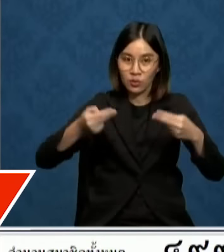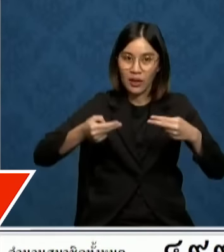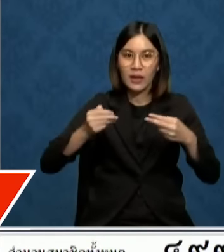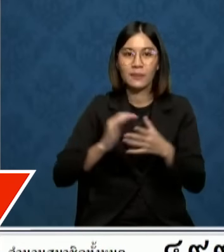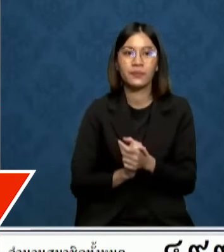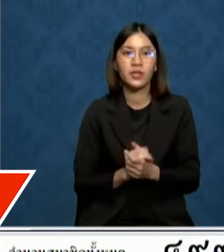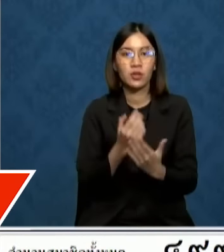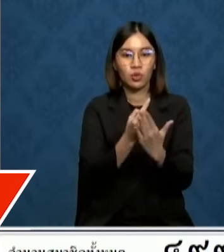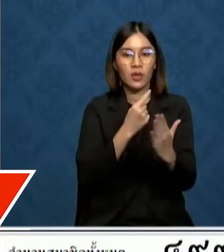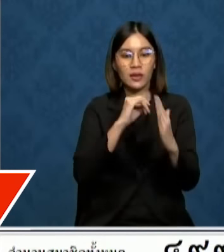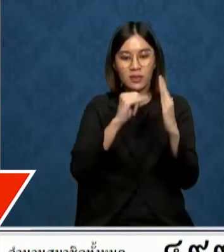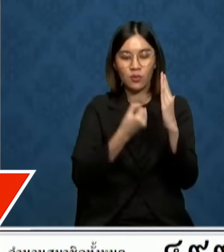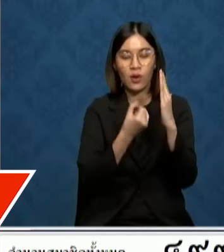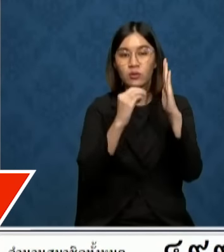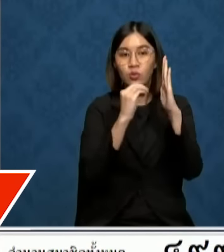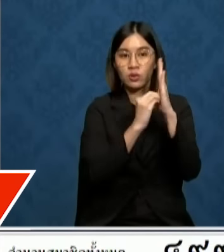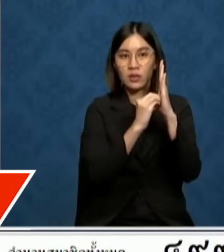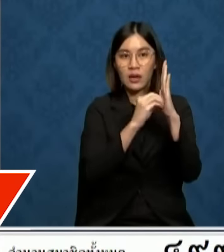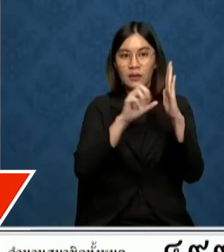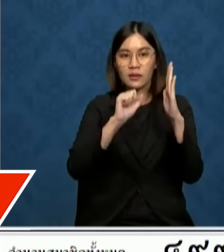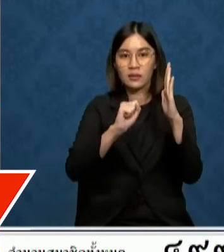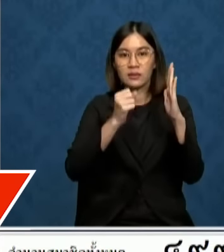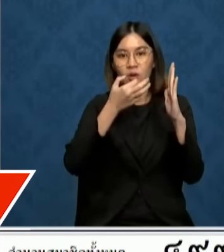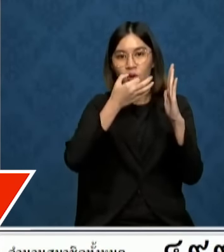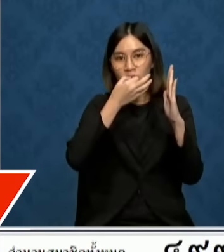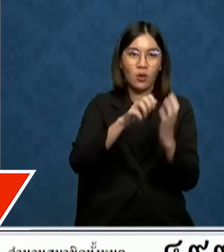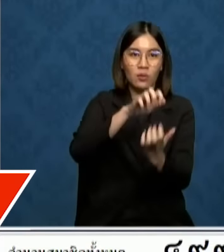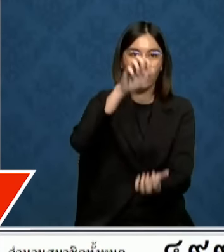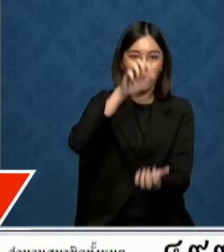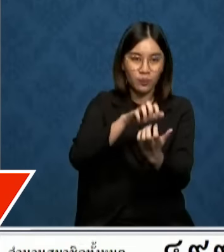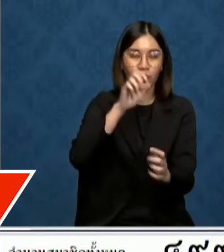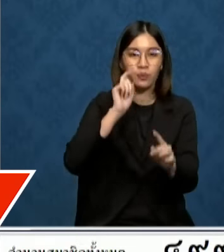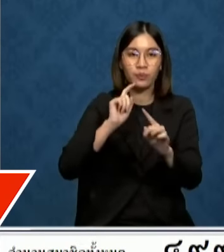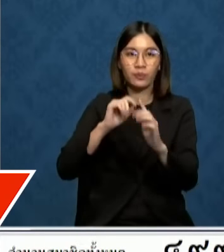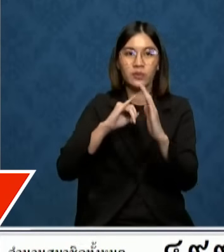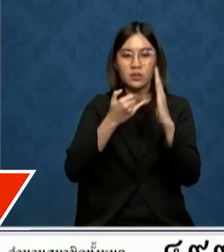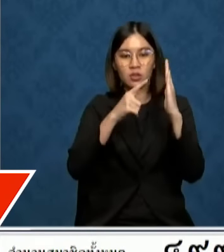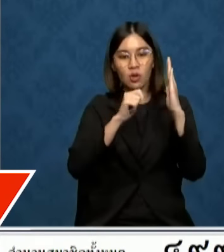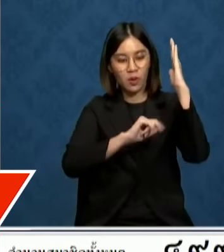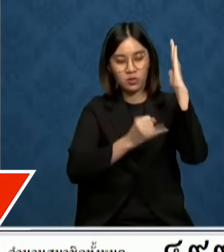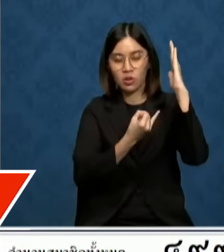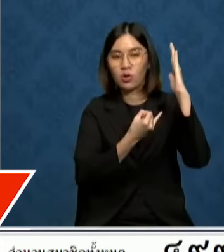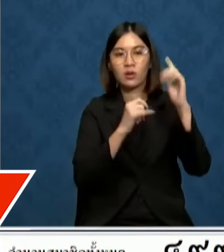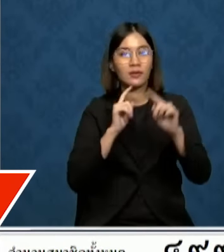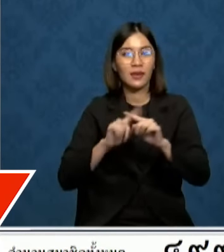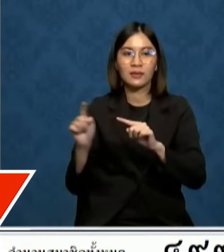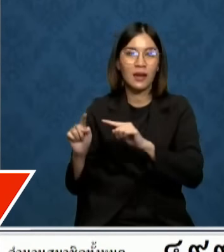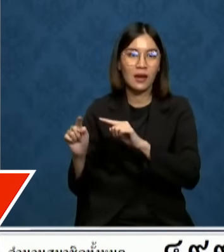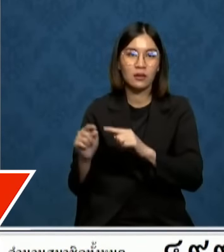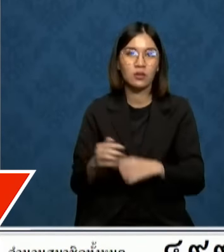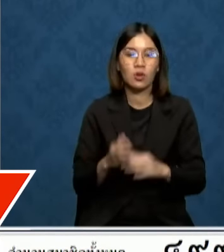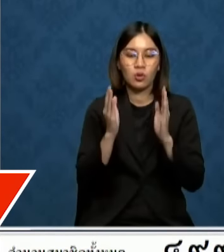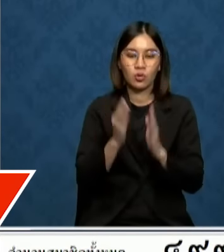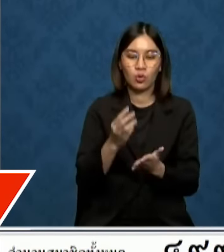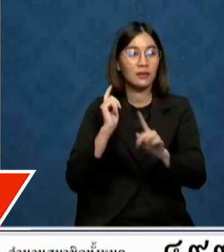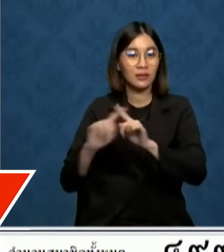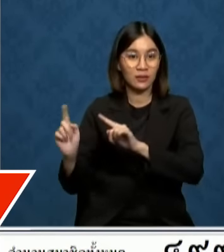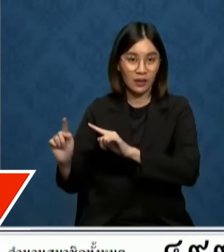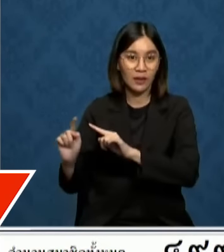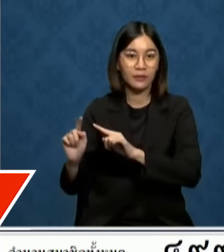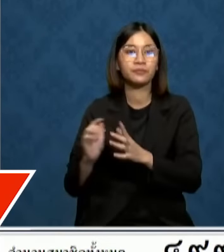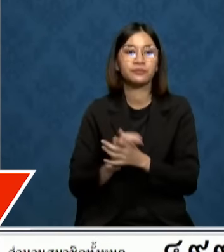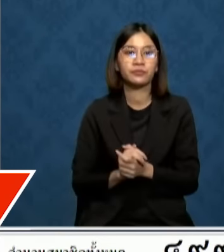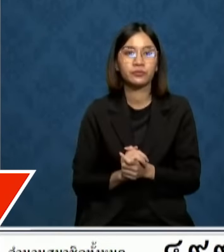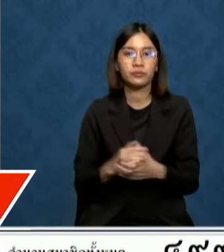จังหวัดไม่ว่าจะเป็นกรุงเทพมหานครสมุทรสงครามสมุทรปราการจันทบุรีประจวบคีรีขันธ์ไปจนถึงนักวิชาการต่างๆ